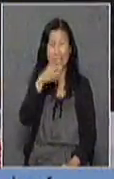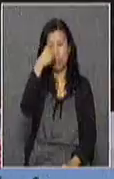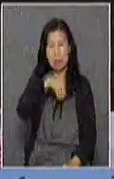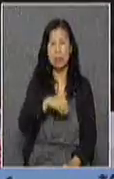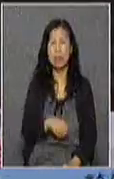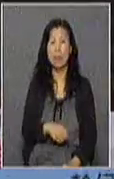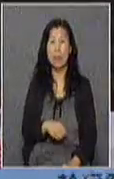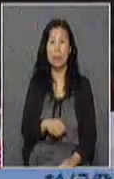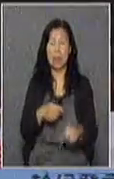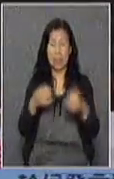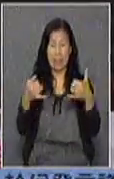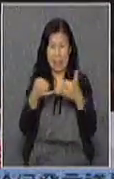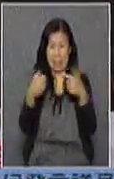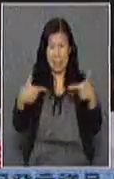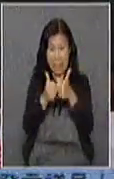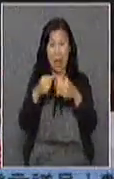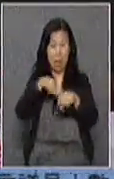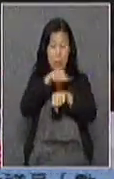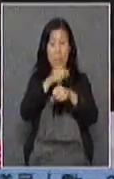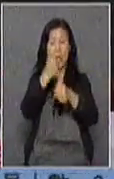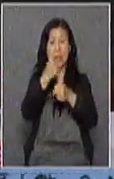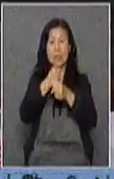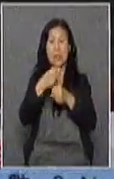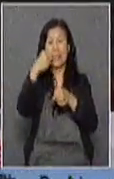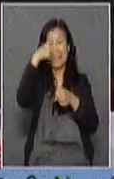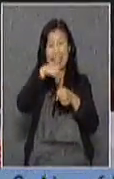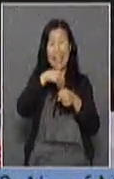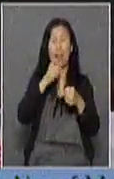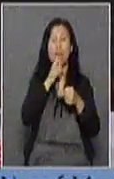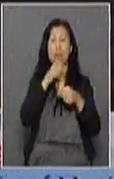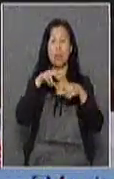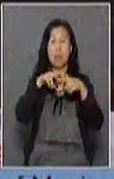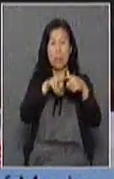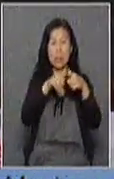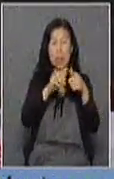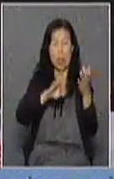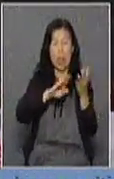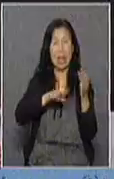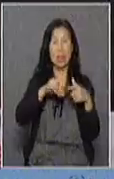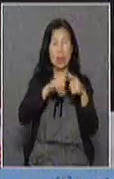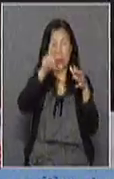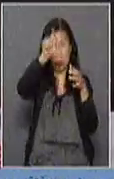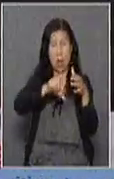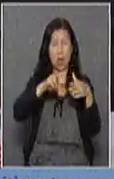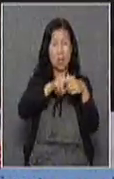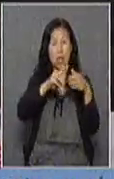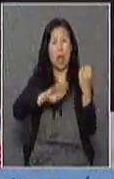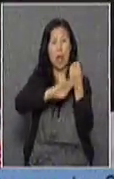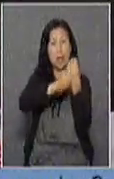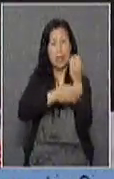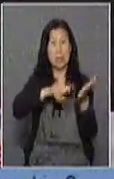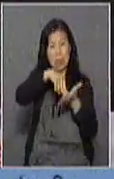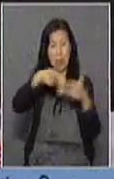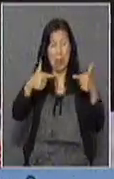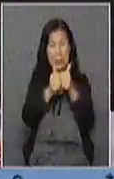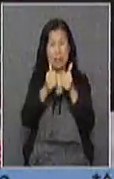標準工時問題上，他食了在政綱裏面推動立法那四個字，剩下一個標準工時